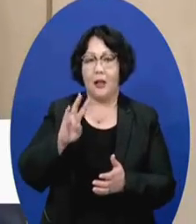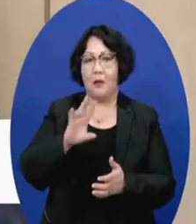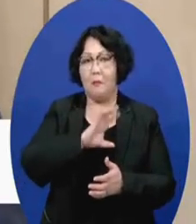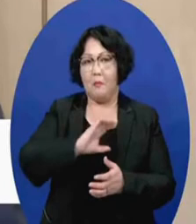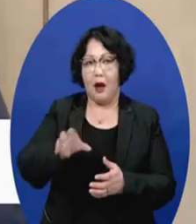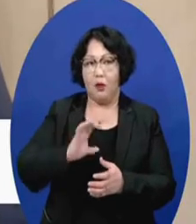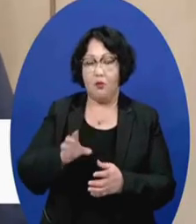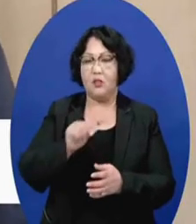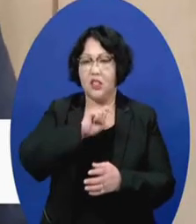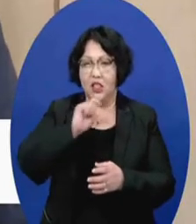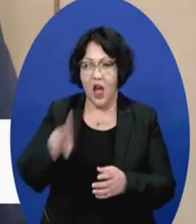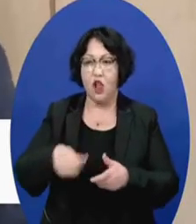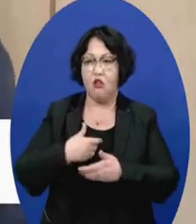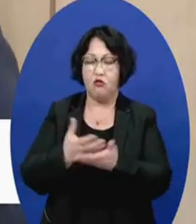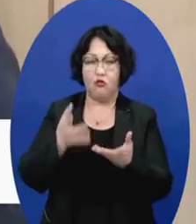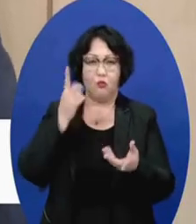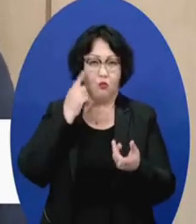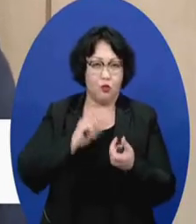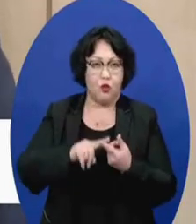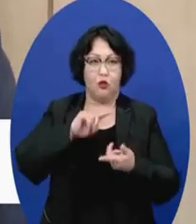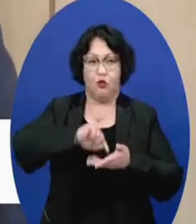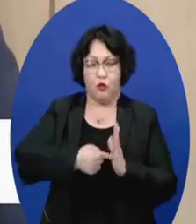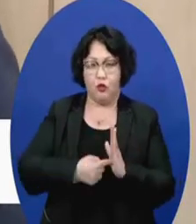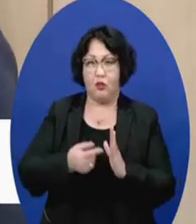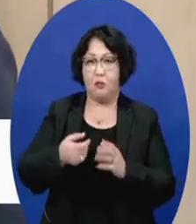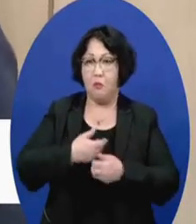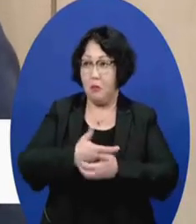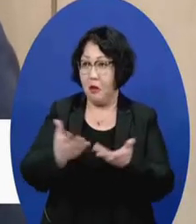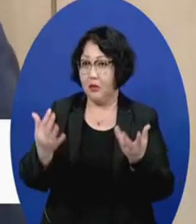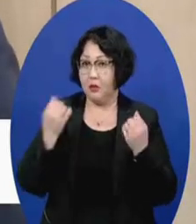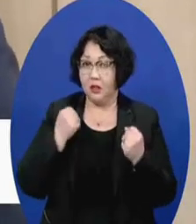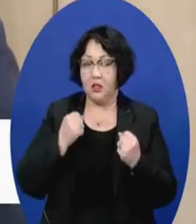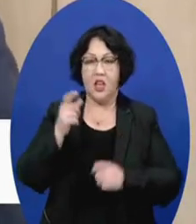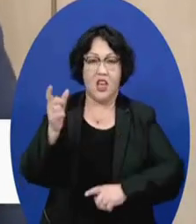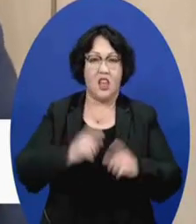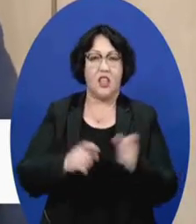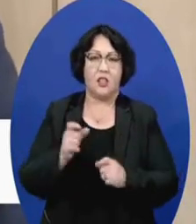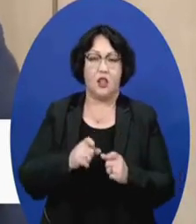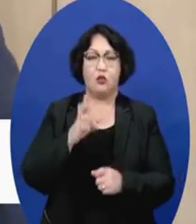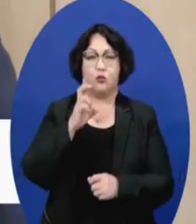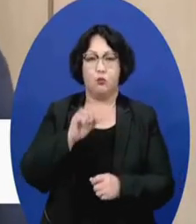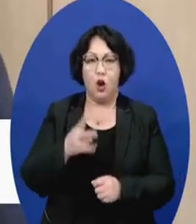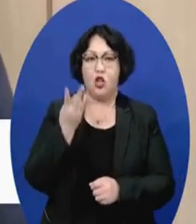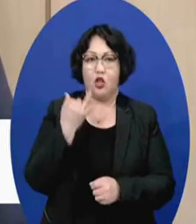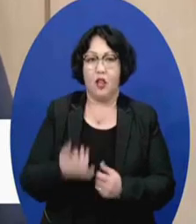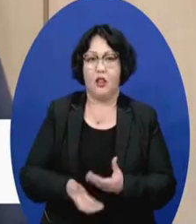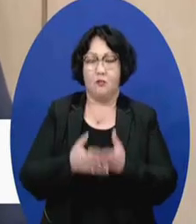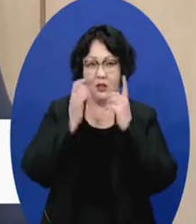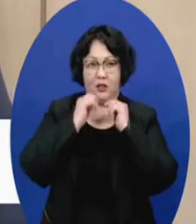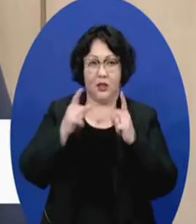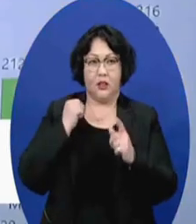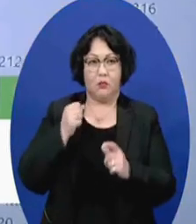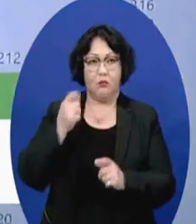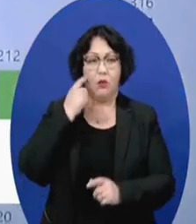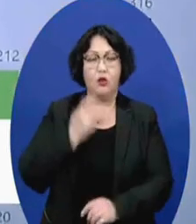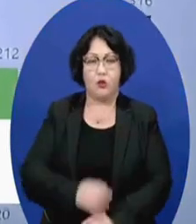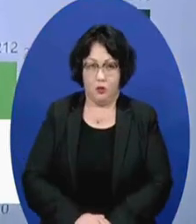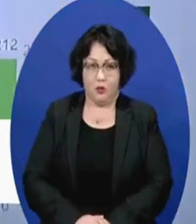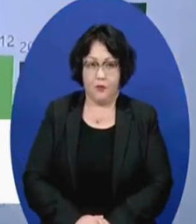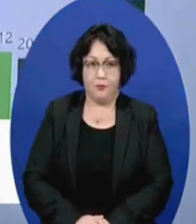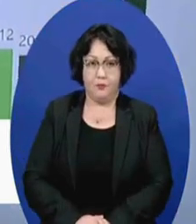зээлүүд одоо очно гэсэн ийм тооцоолт байгаа. За ингэж чадвал энэ маань бол одоо эдийн засгийн хувьд маш бодиттойгоор юм сэргэлт болгож чадна гэж харж